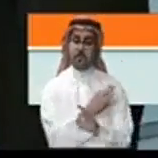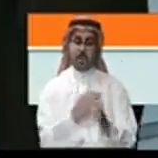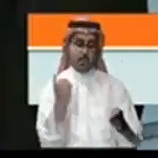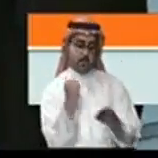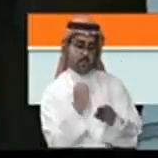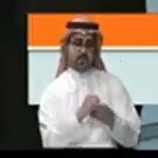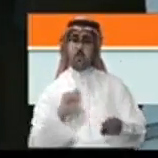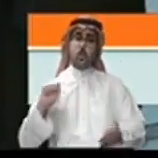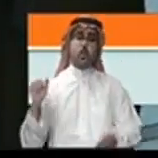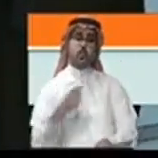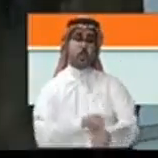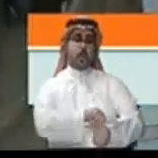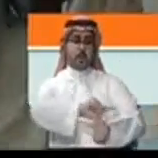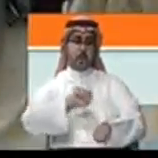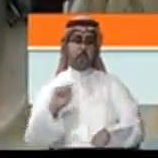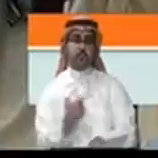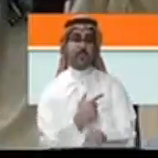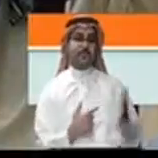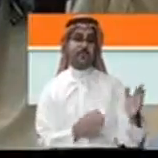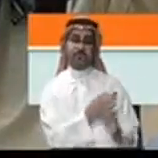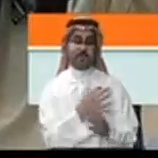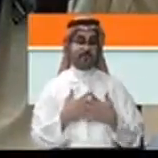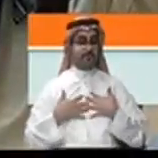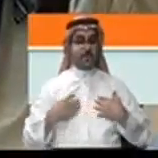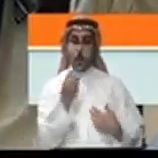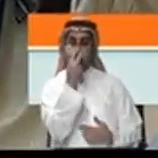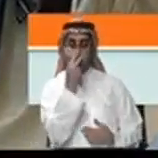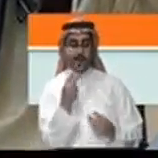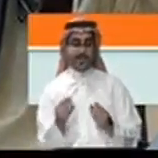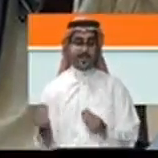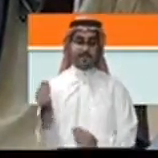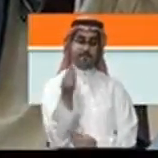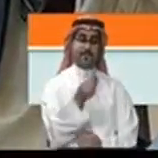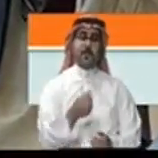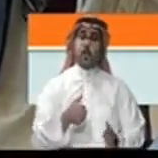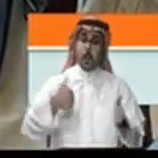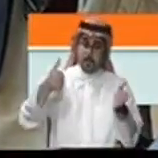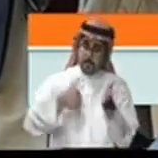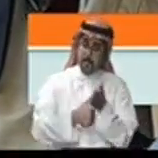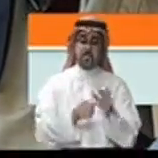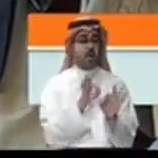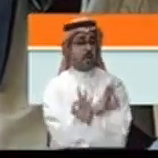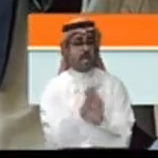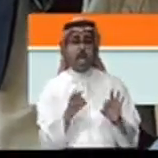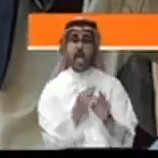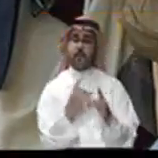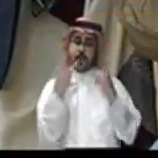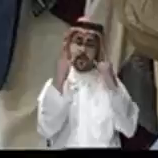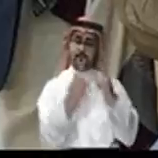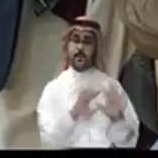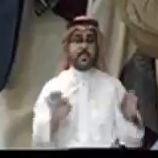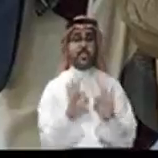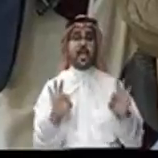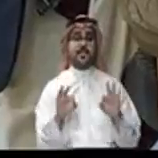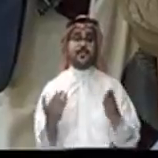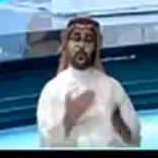والمعدات الحديثة وأجهزة الحاسب الآلي المتطورة أو المطورة بالبصمة لضمان سرعة إنهاء إجراءات دخولهم.